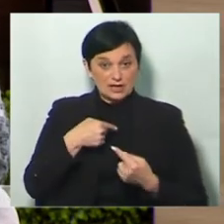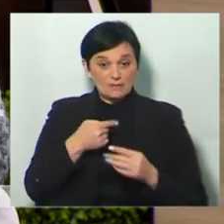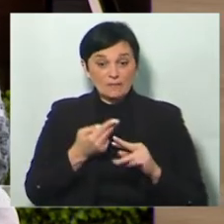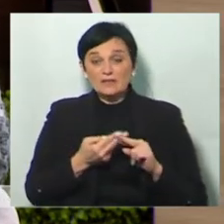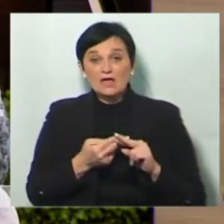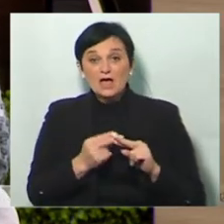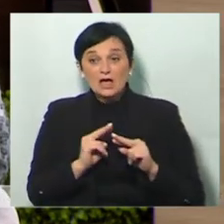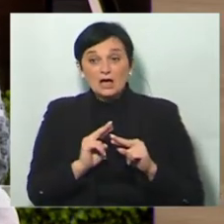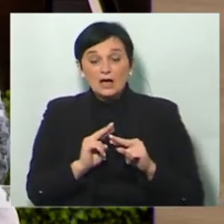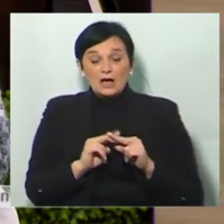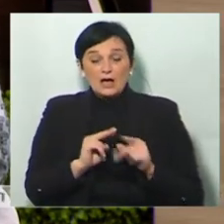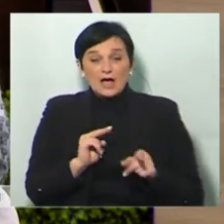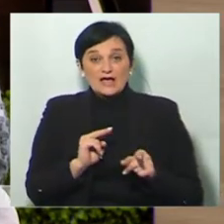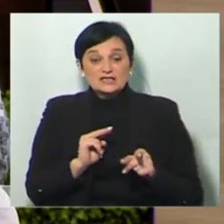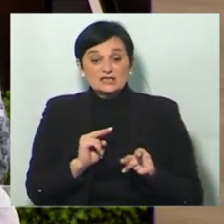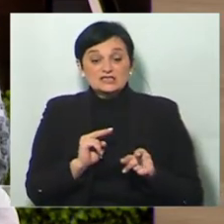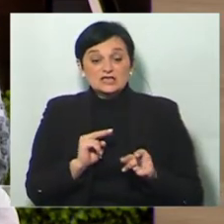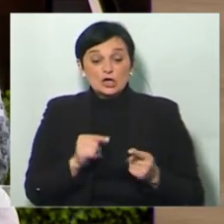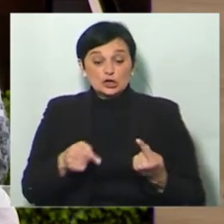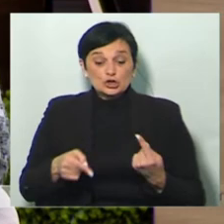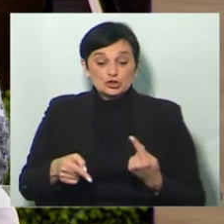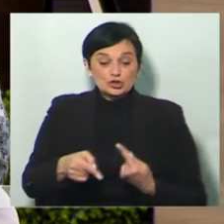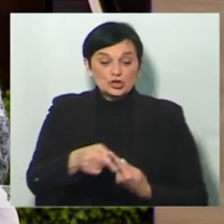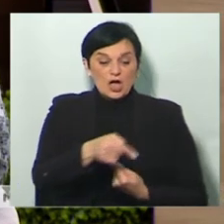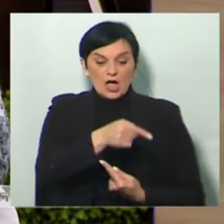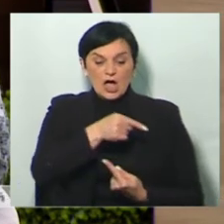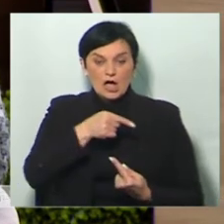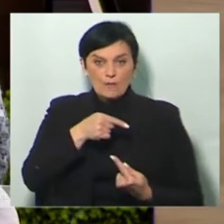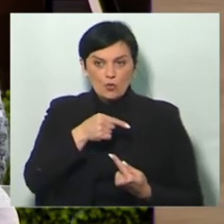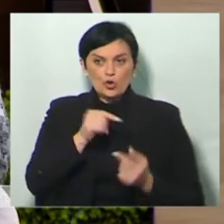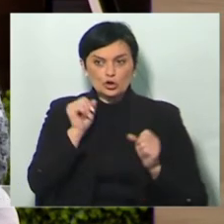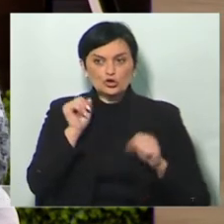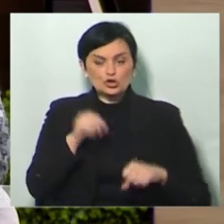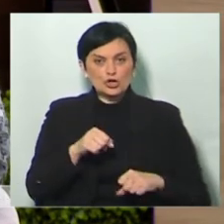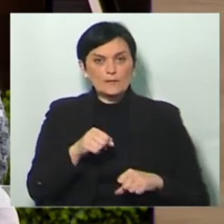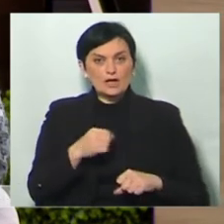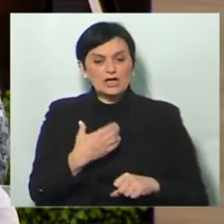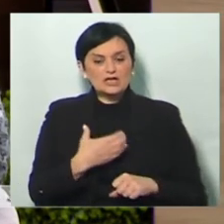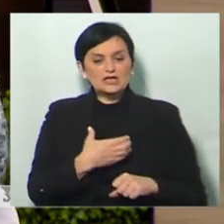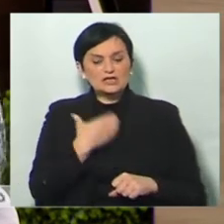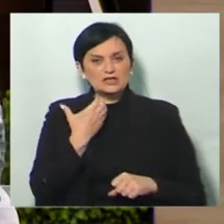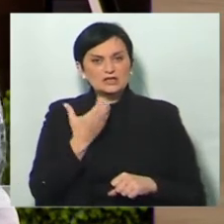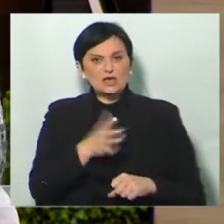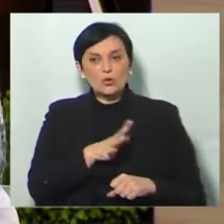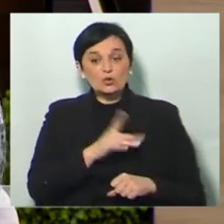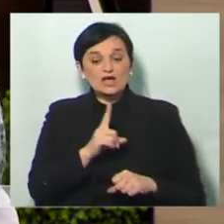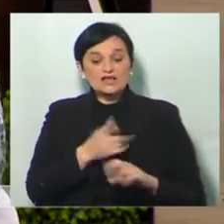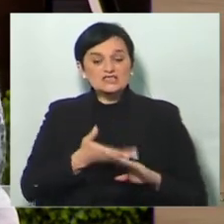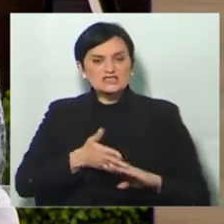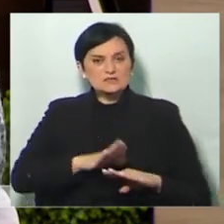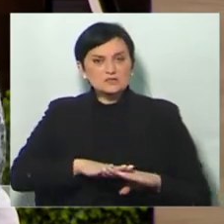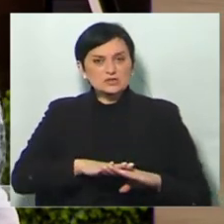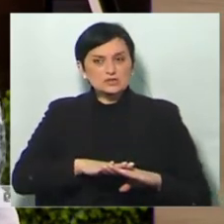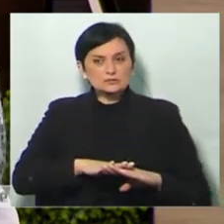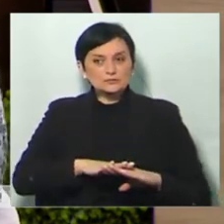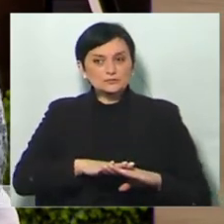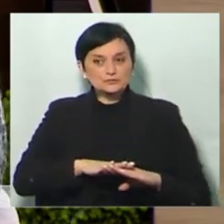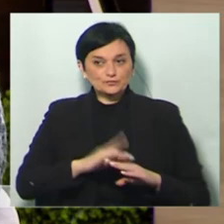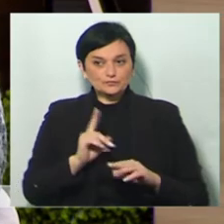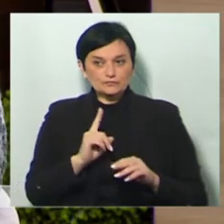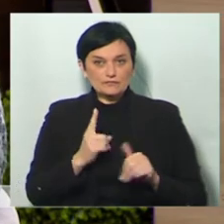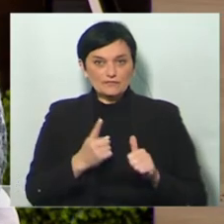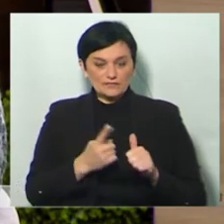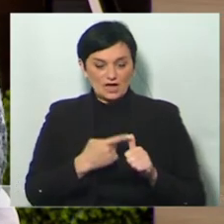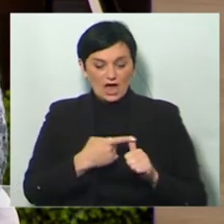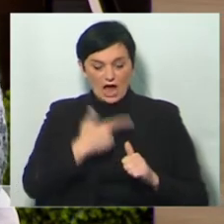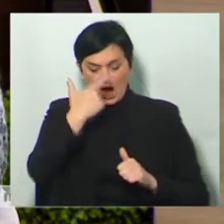ai is șemubruneba, aftucat, șeleba, tragicul lui Osrasim Dimes, izoso, anu,